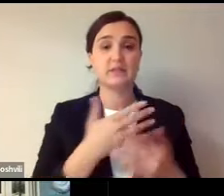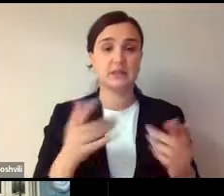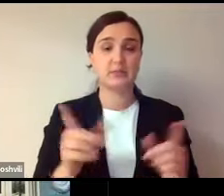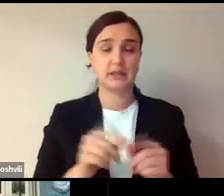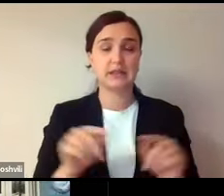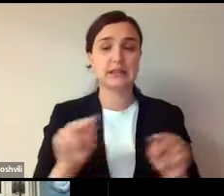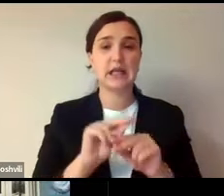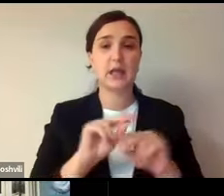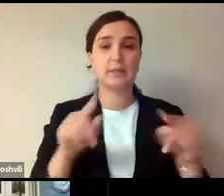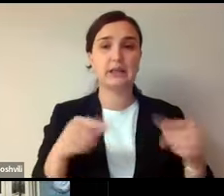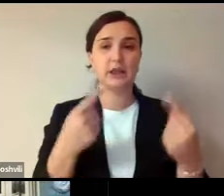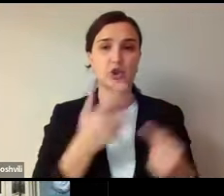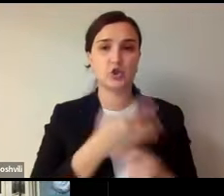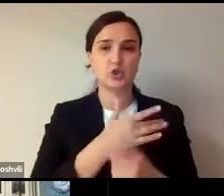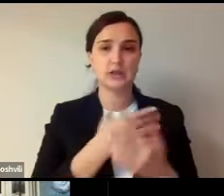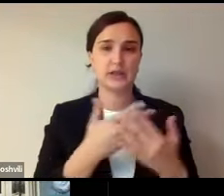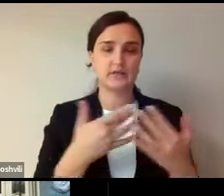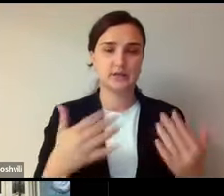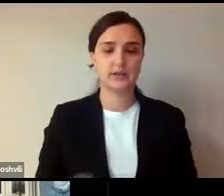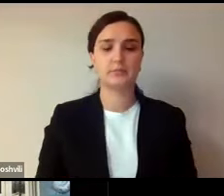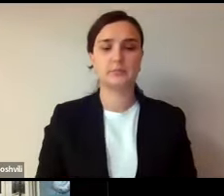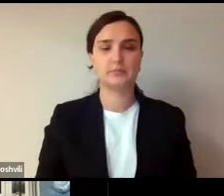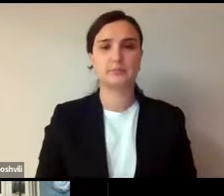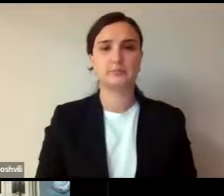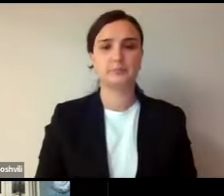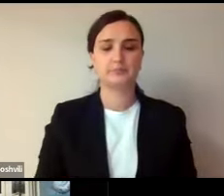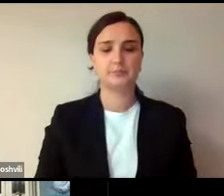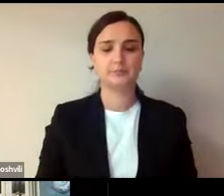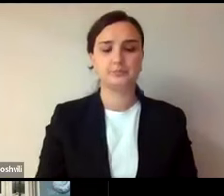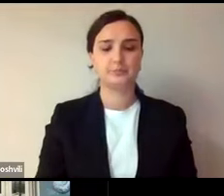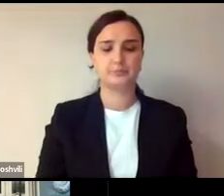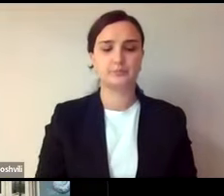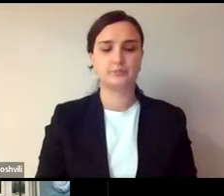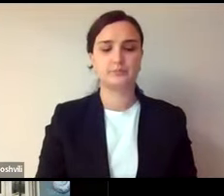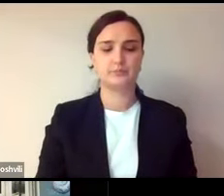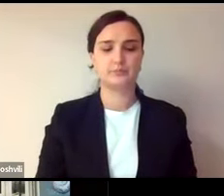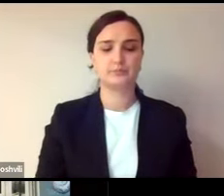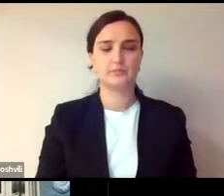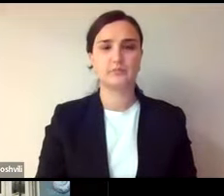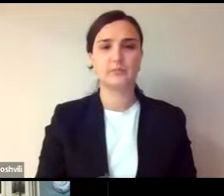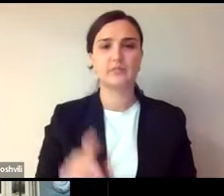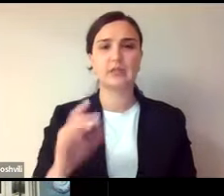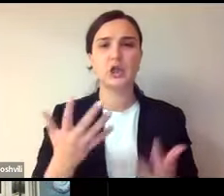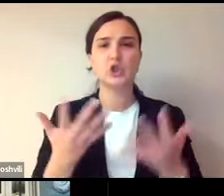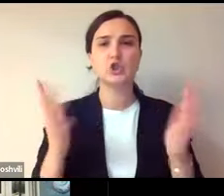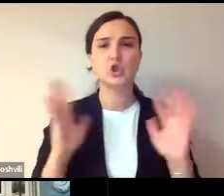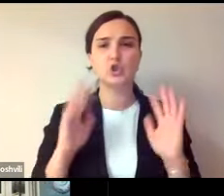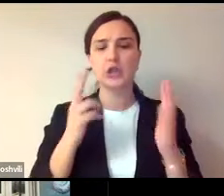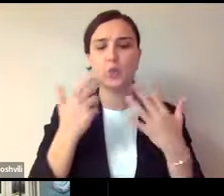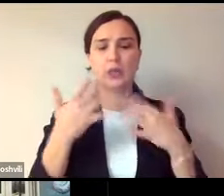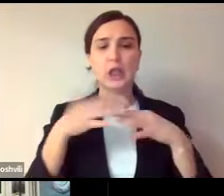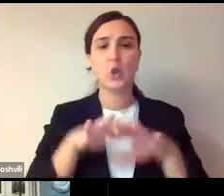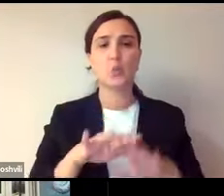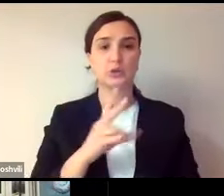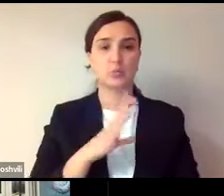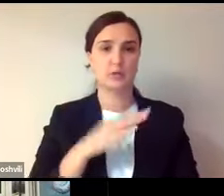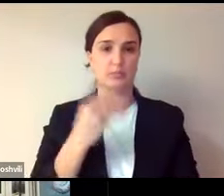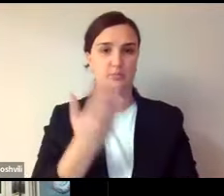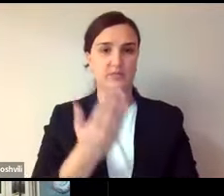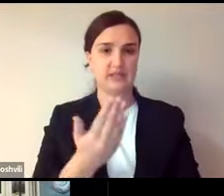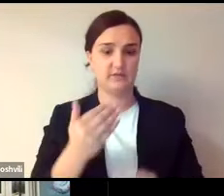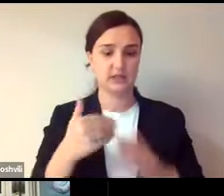სარეაბილიტაციო სერვისები, სოციალური ინკლუზია, დამოუკიდებლად ცხოვრების სერვისები უნდა იყოს მისთვის მისაწვდომი.